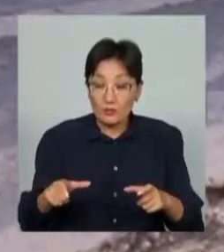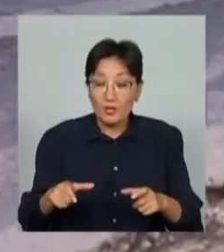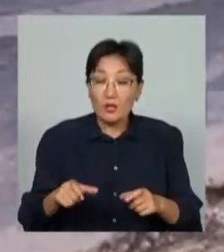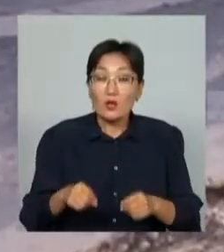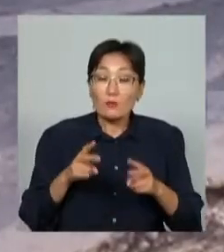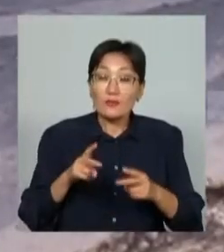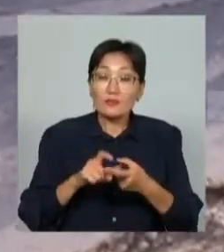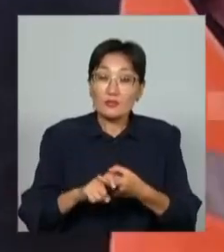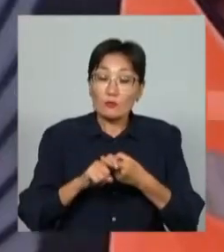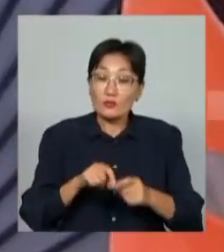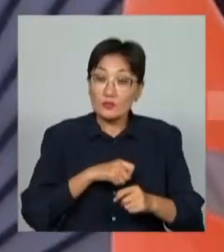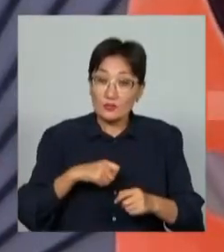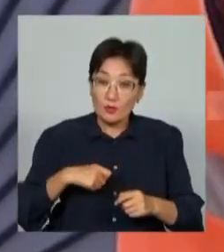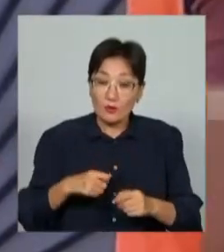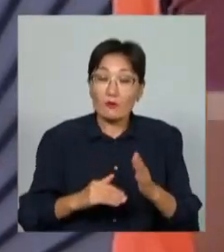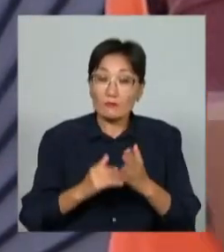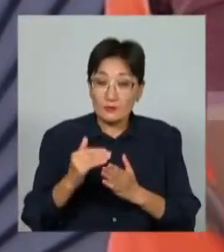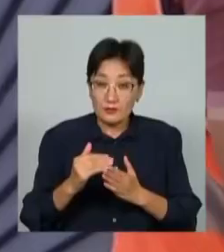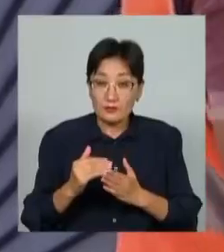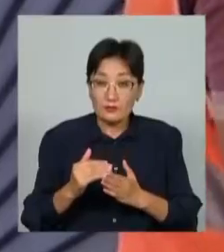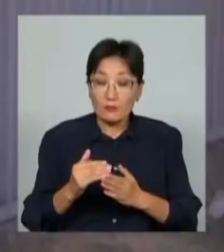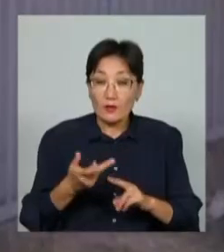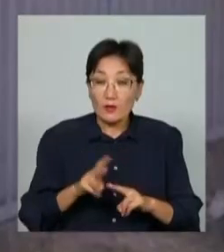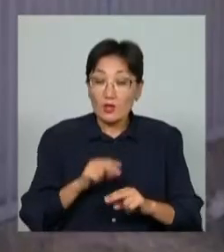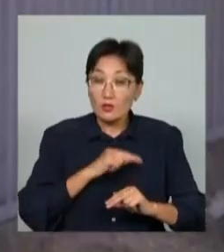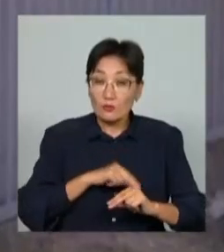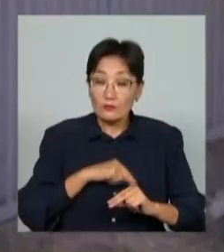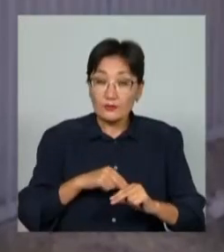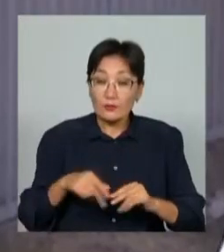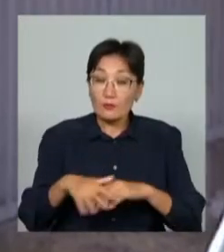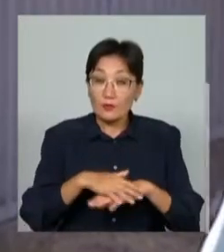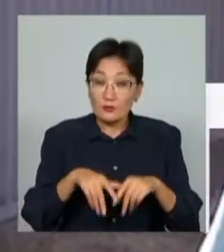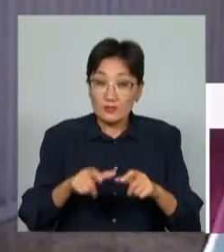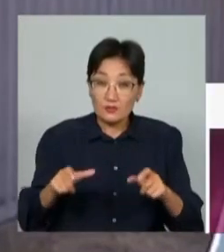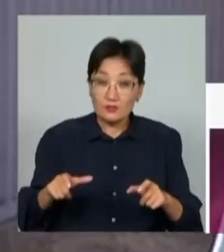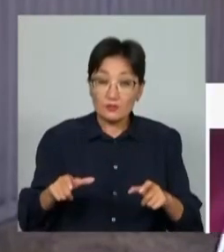риски заразить и заразиться самому высоки как никогда. Работаем с населением,